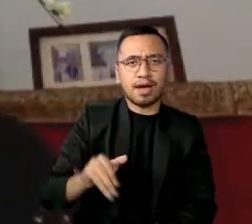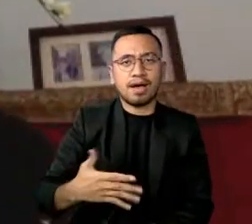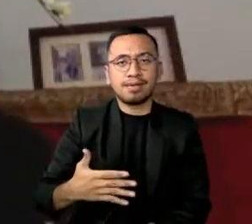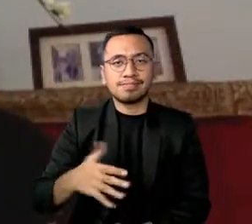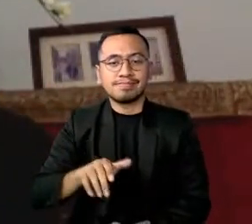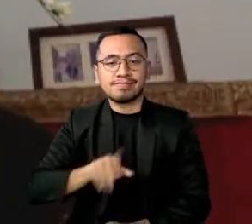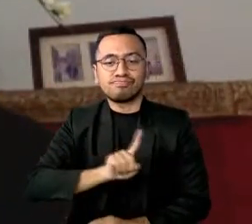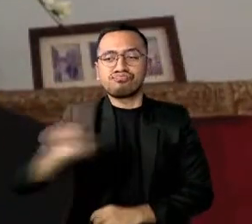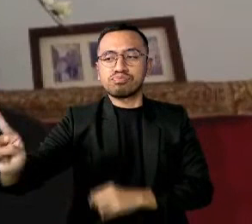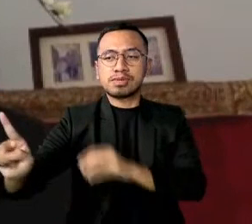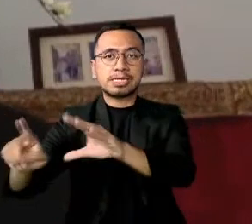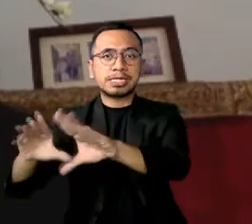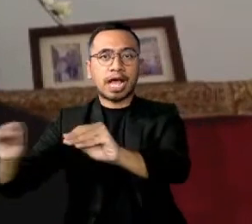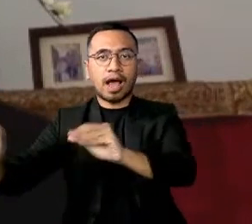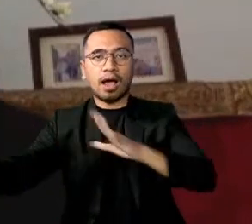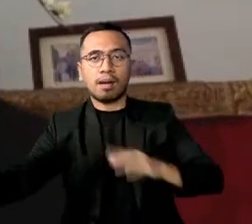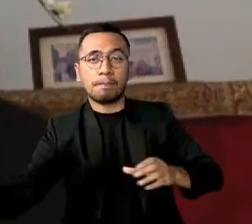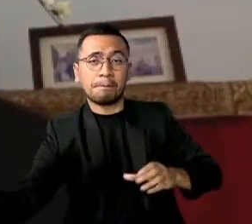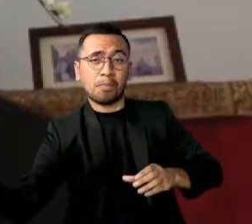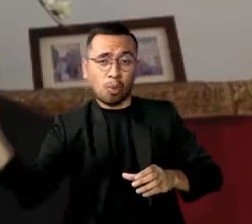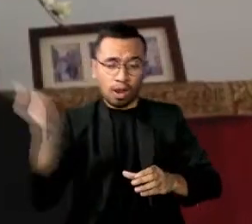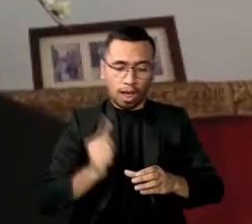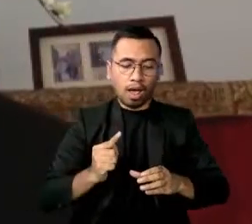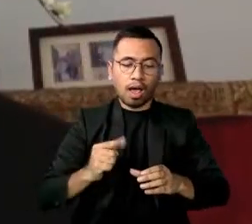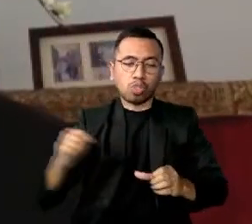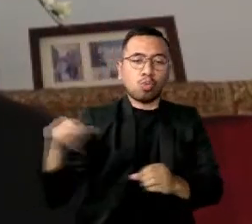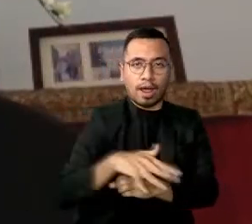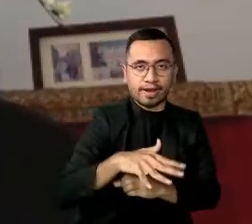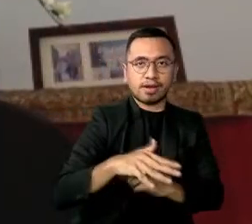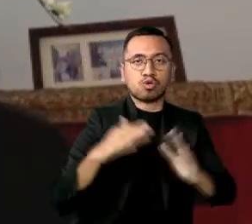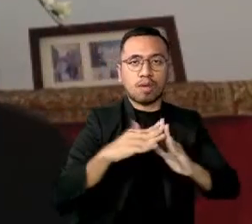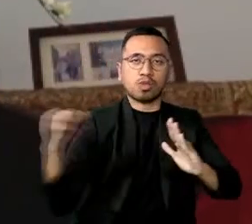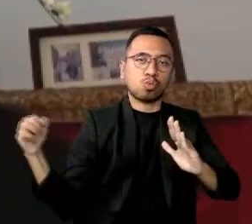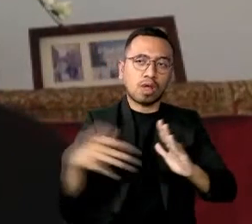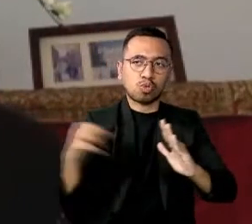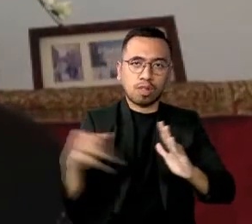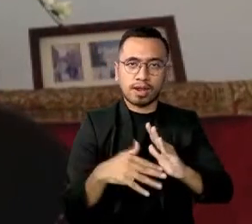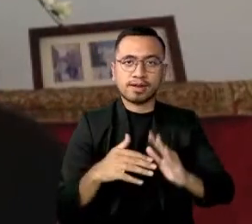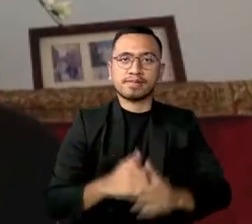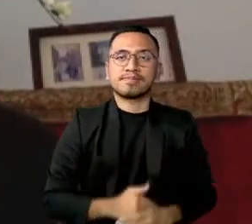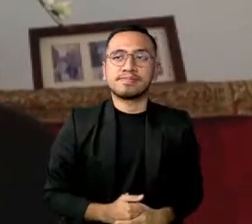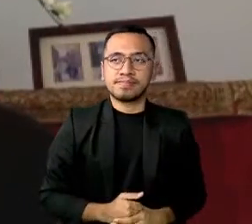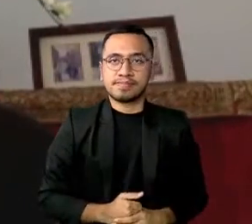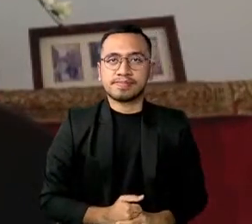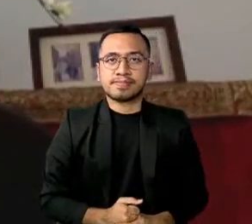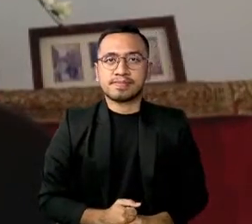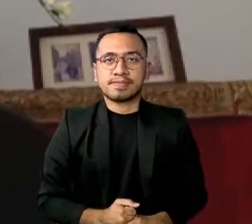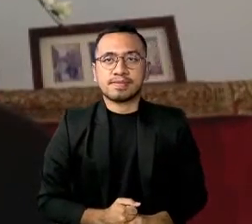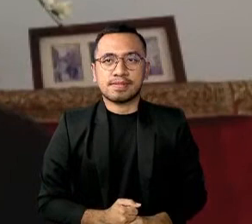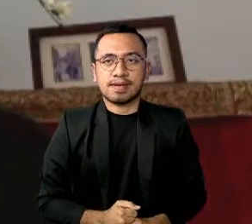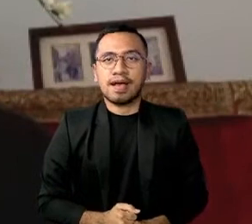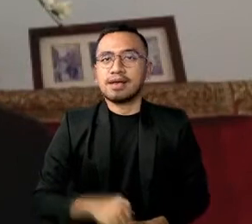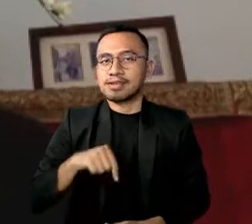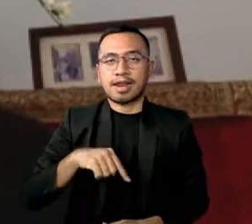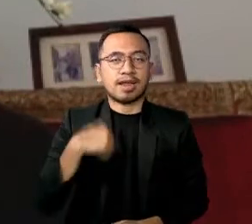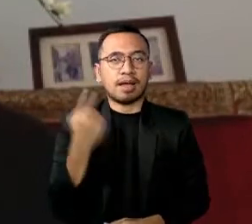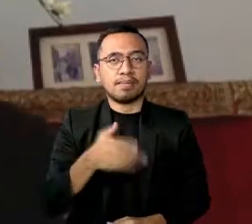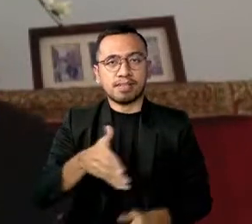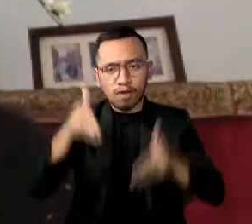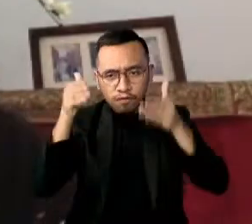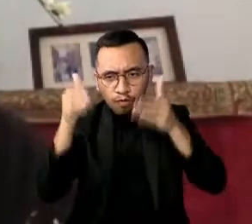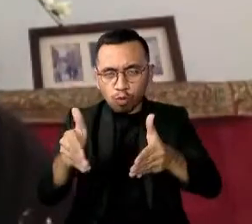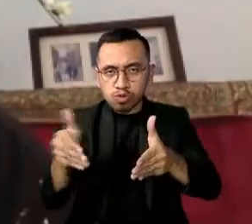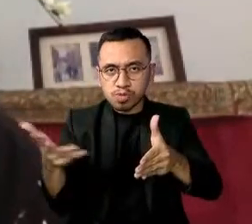itu ini kita harus intervensinya sampai ke daerah yang paling jauh ke rakyat di pedesaan